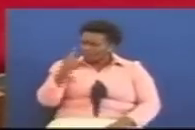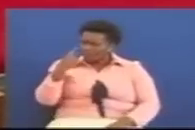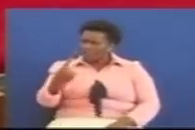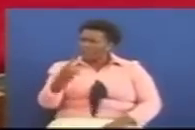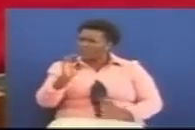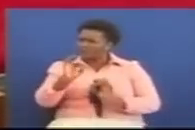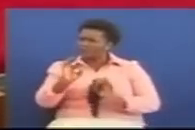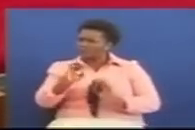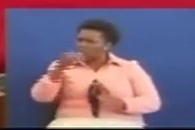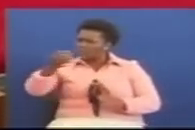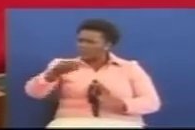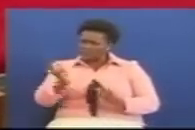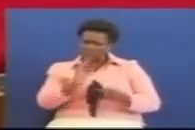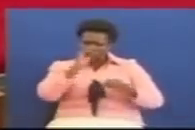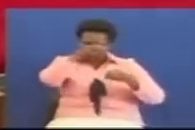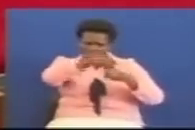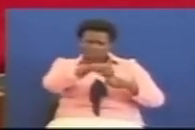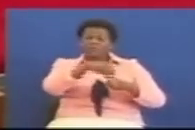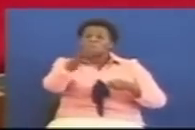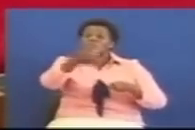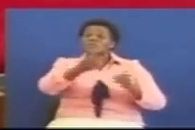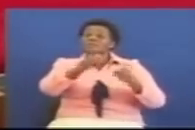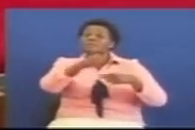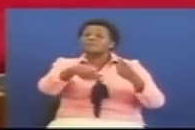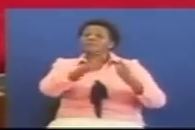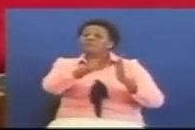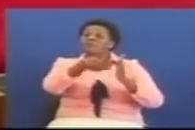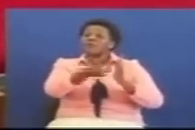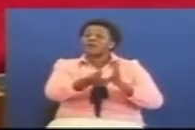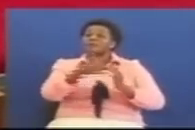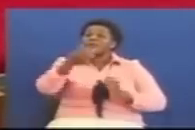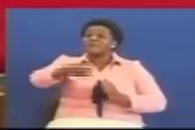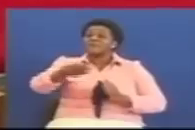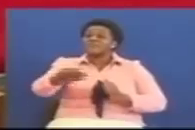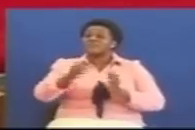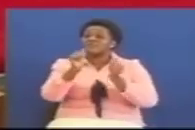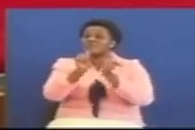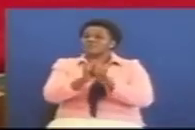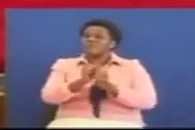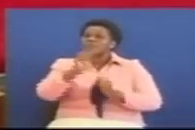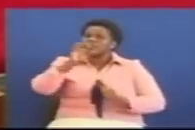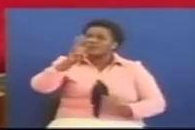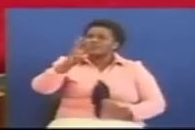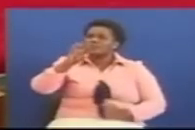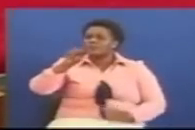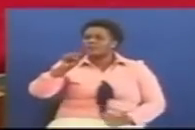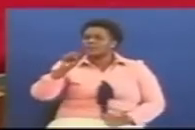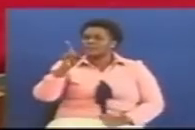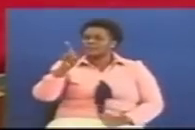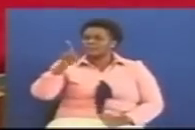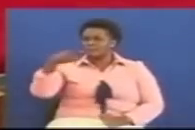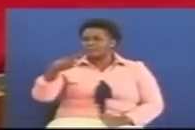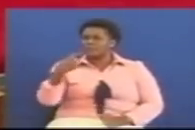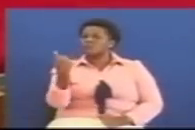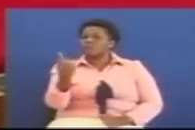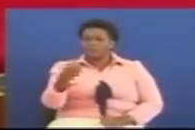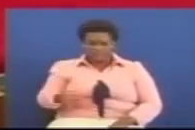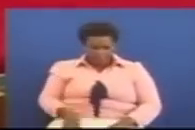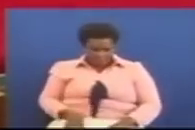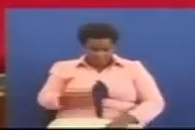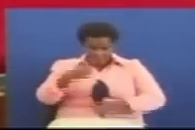mwa vijiji 10 vilivyopangwa kunufaika na programu yani ya WSDP1. Aidha, mradi wa maji katika kijiji